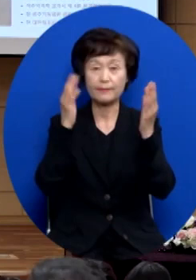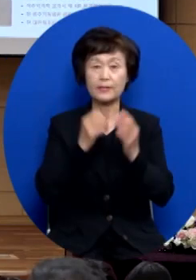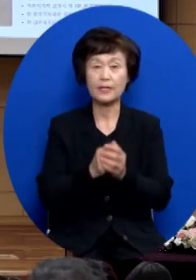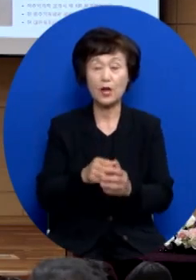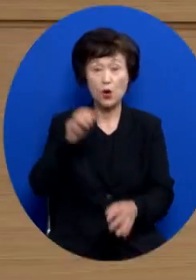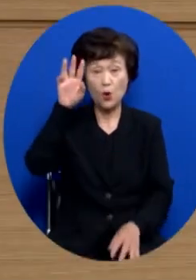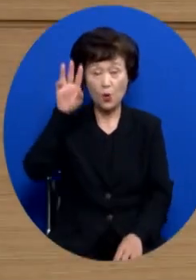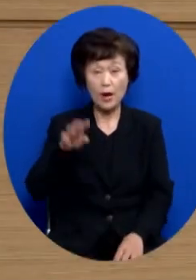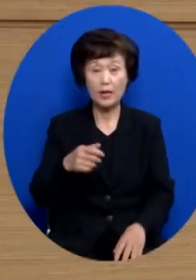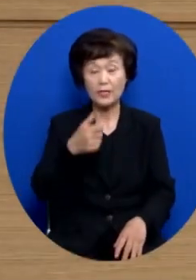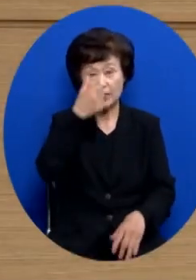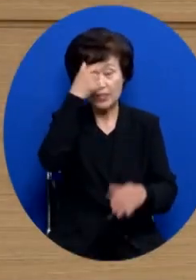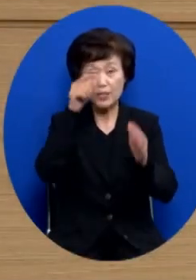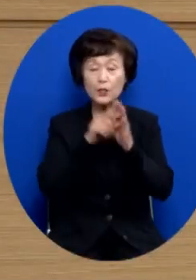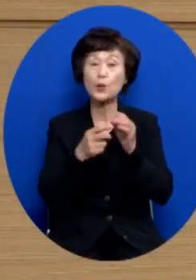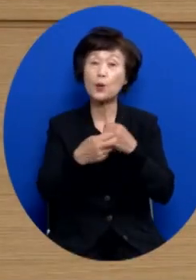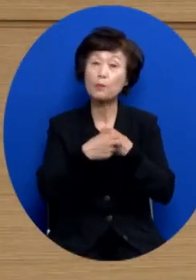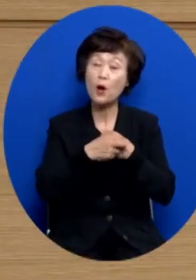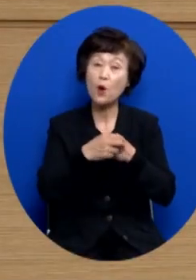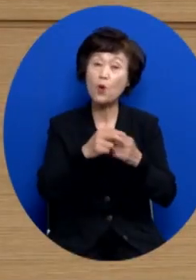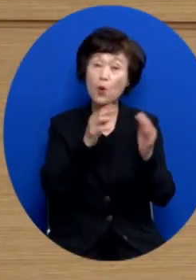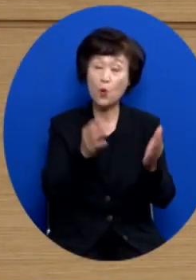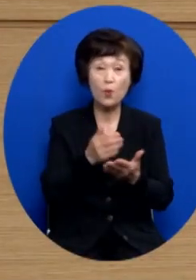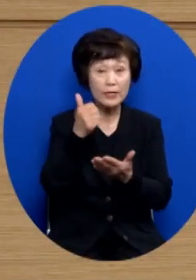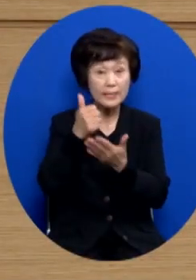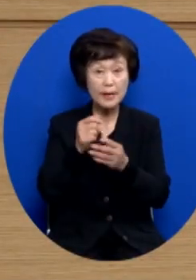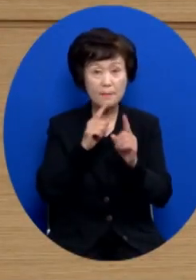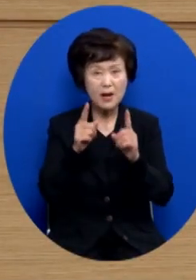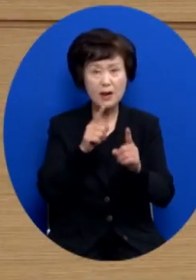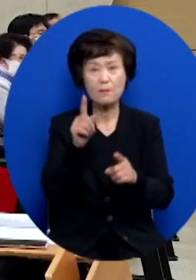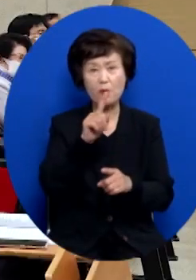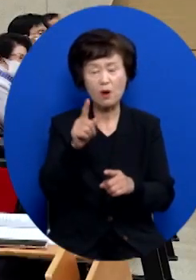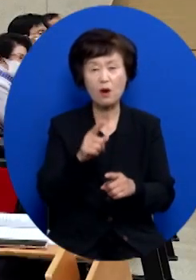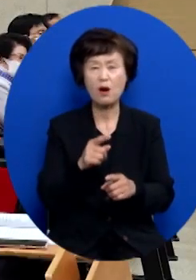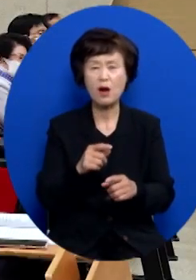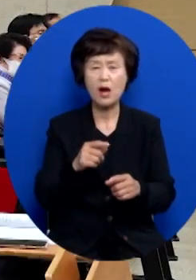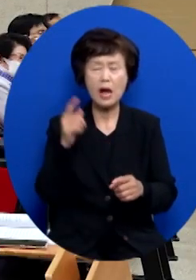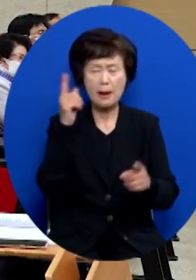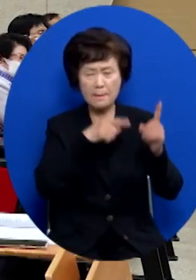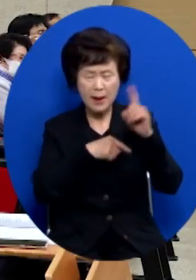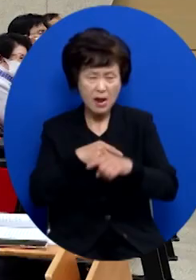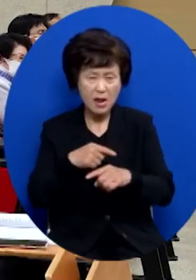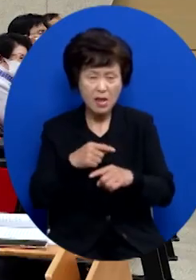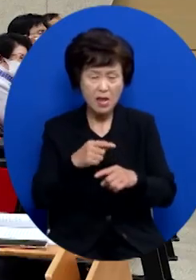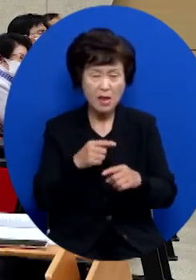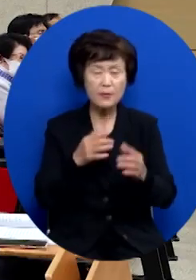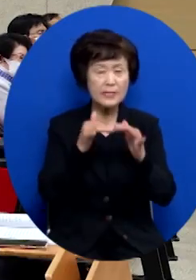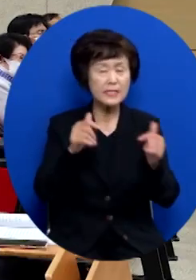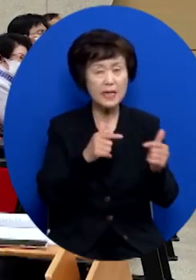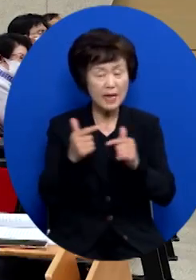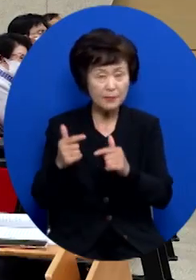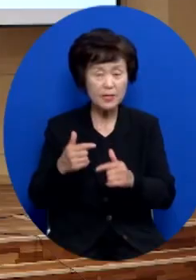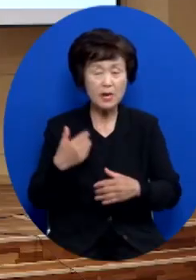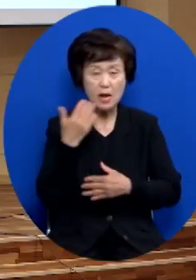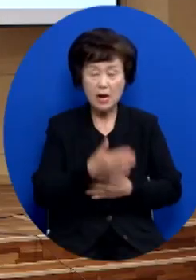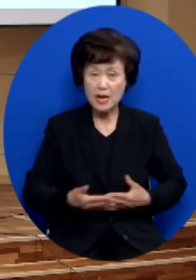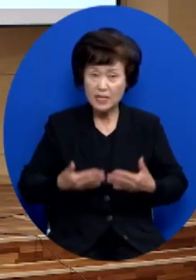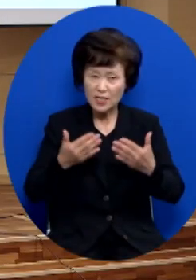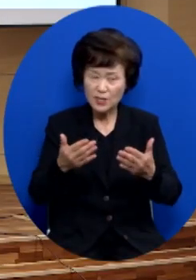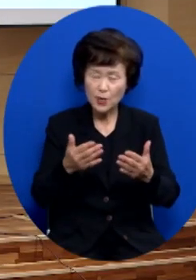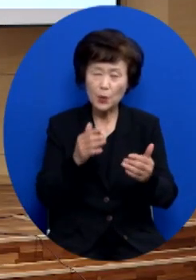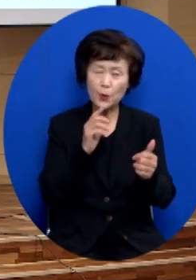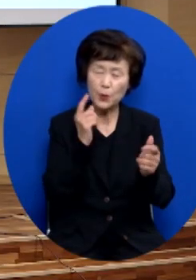광주 기독병원 최용수 원장은 광주 기독병원은 부상을 입은 시민들을 헌신적으로 치료한 민주의료